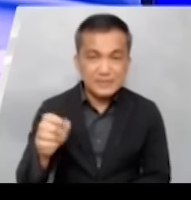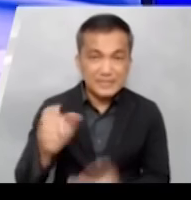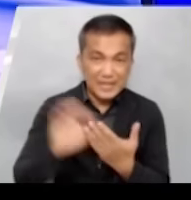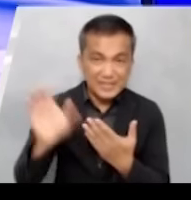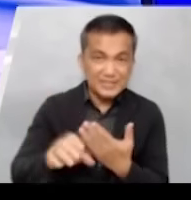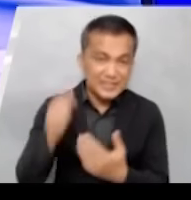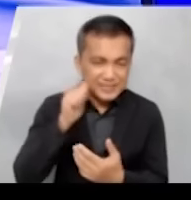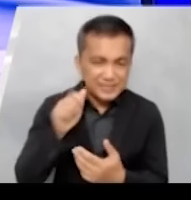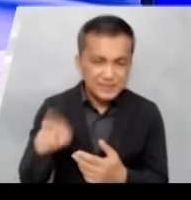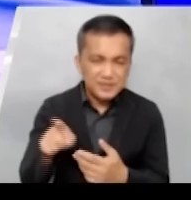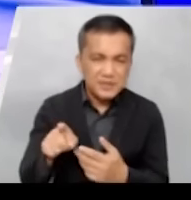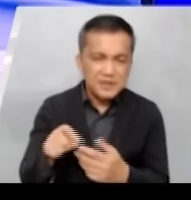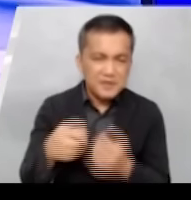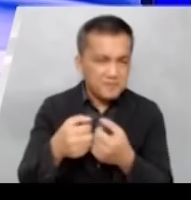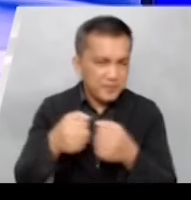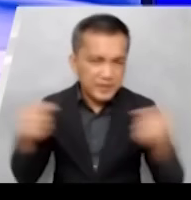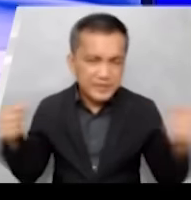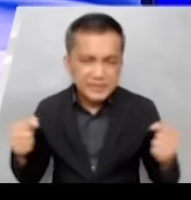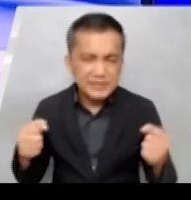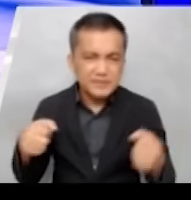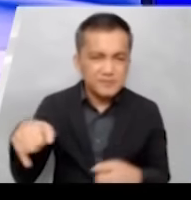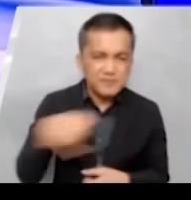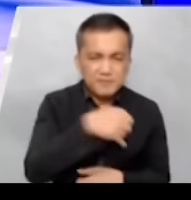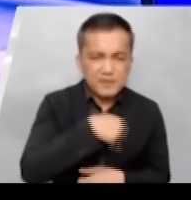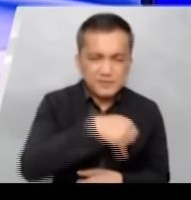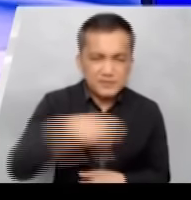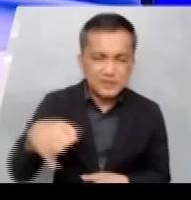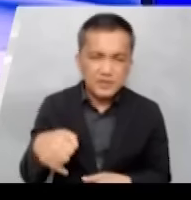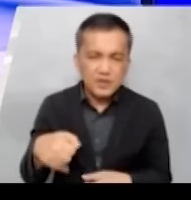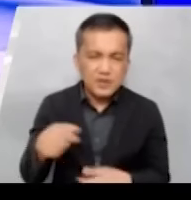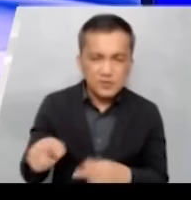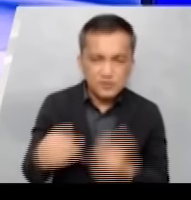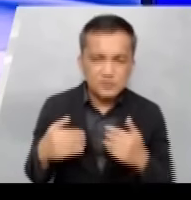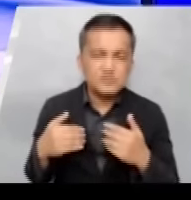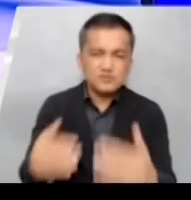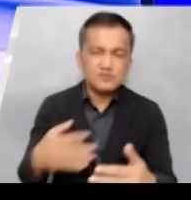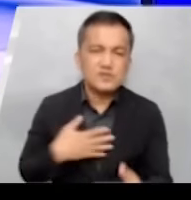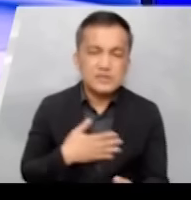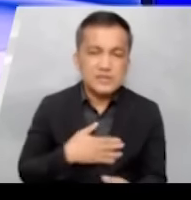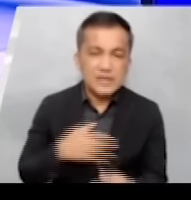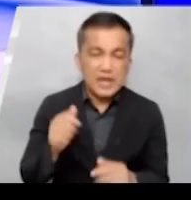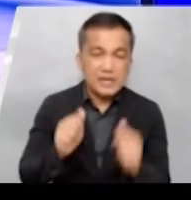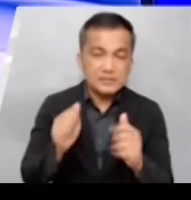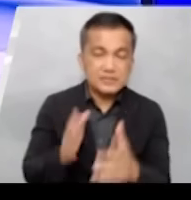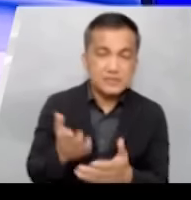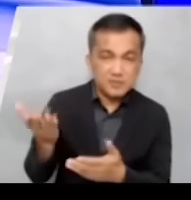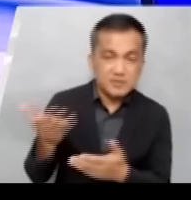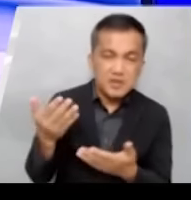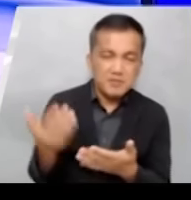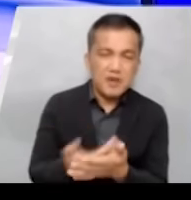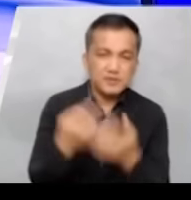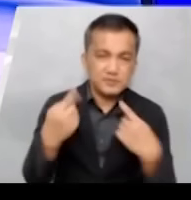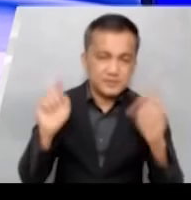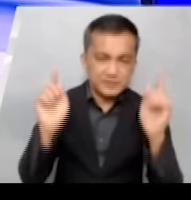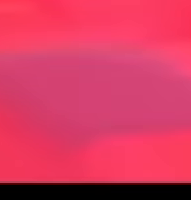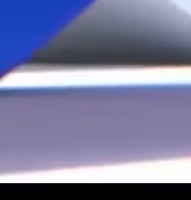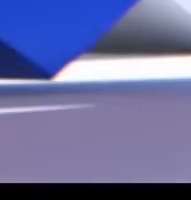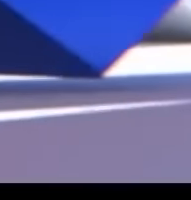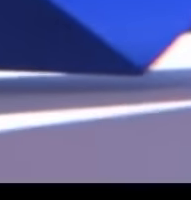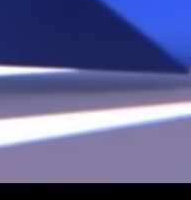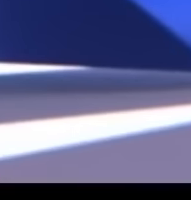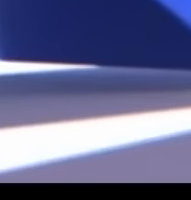boundaries, women empowerment din ang gustong isulong ng Asia's Limitless star sa kanyang bagong milestone. Makichika kay Nelson